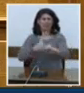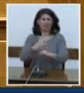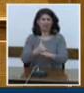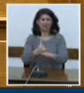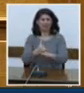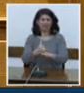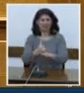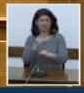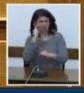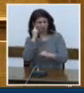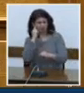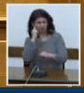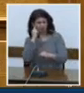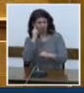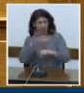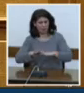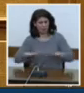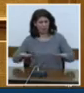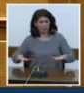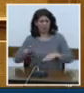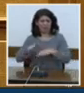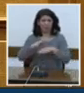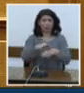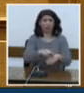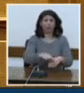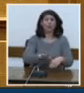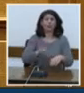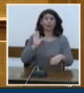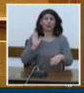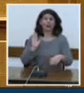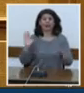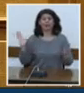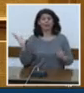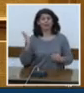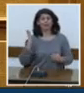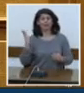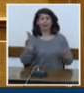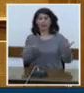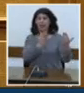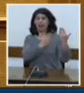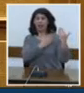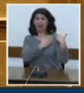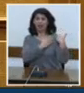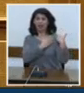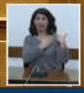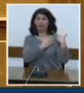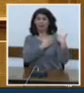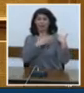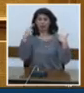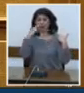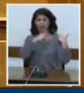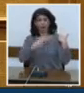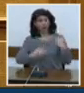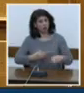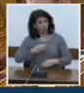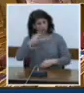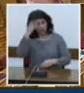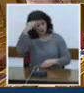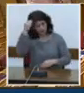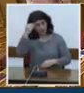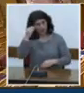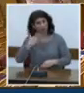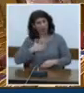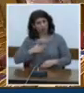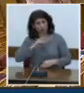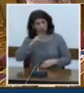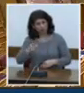για ασυνόδευτα προσφυγόπουλα και για την τάχα ευθύνη του Μαξίμου. Κύριε Τσίπρα, σας ζητώ να απαντήσετε, όχι ως